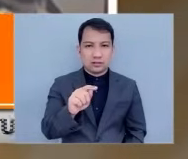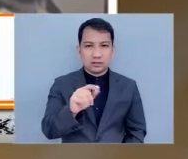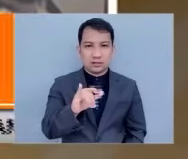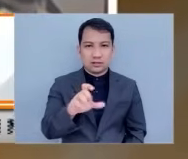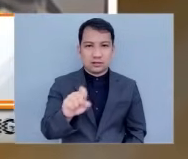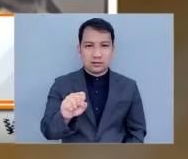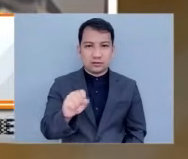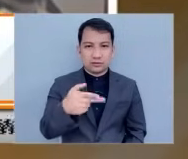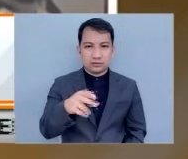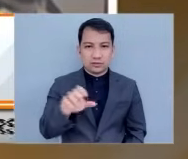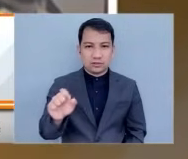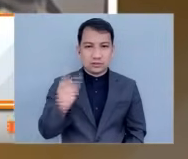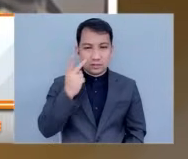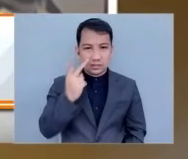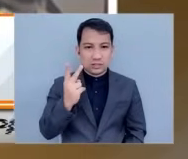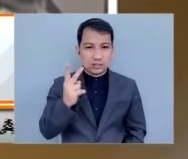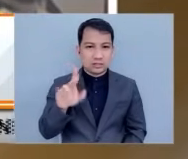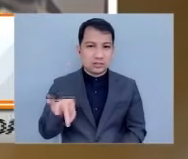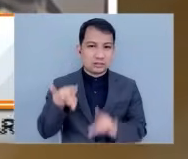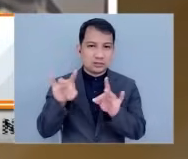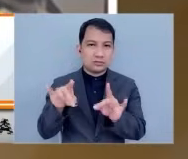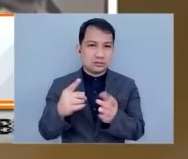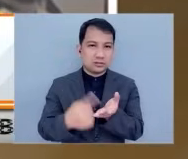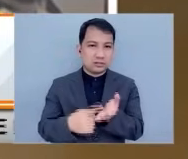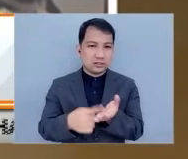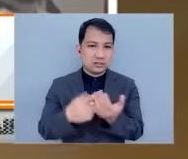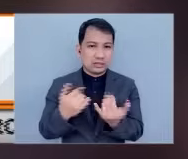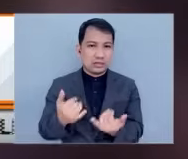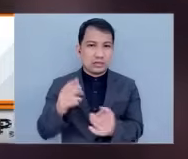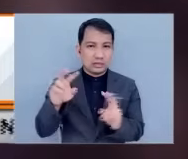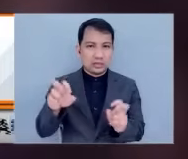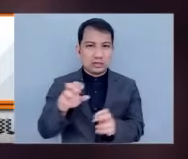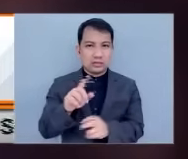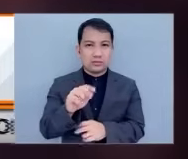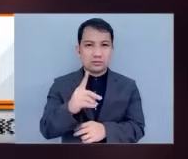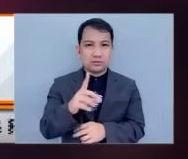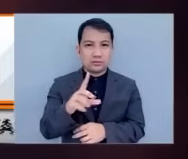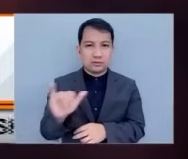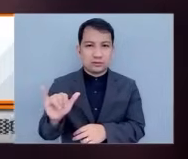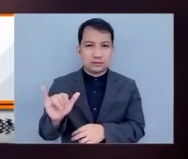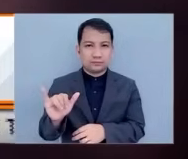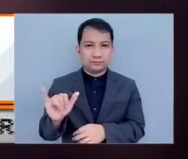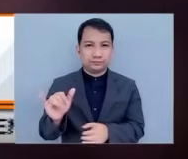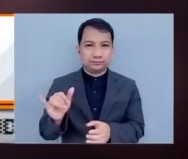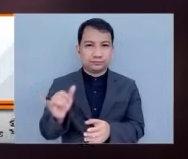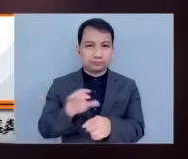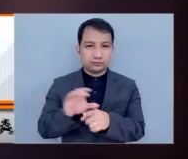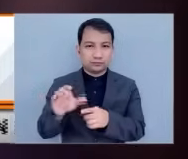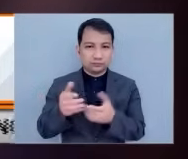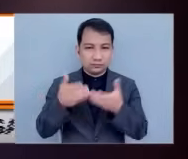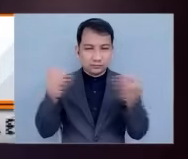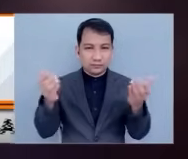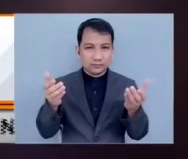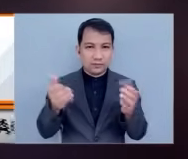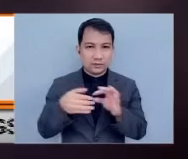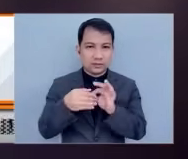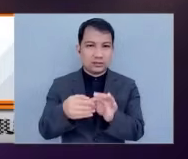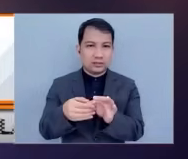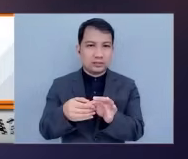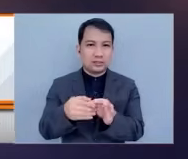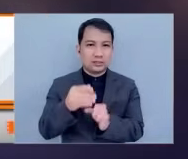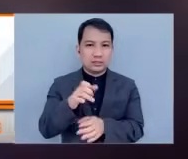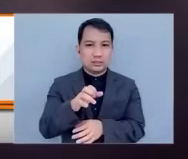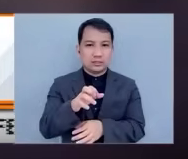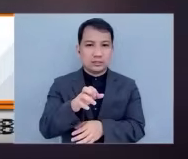ma-interview siya sa Australian talk show na Today. Kasunod yan ang success ng kanyang parody concert na ongoing Eras Tour na